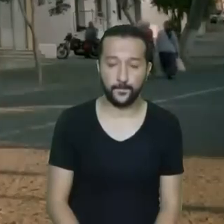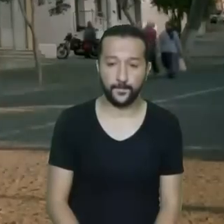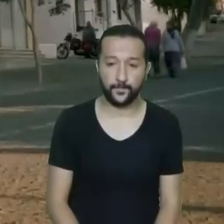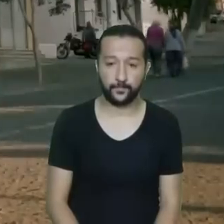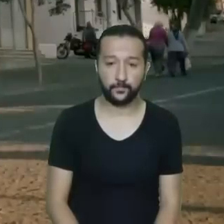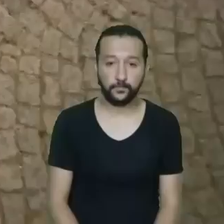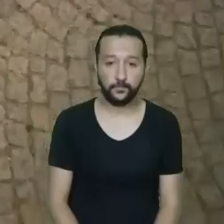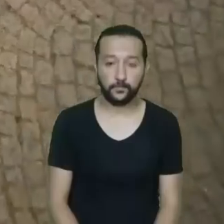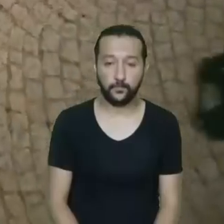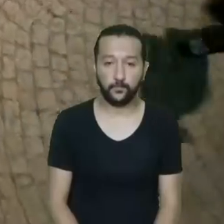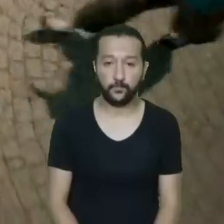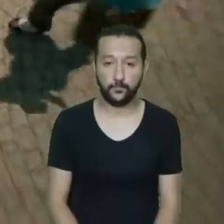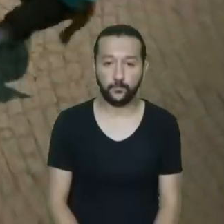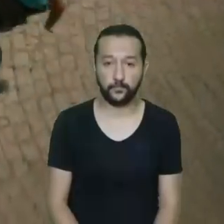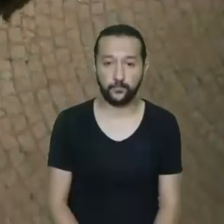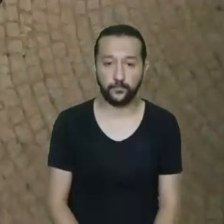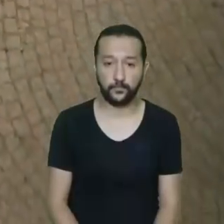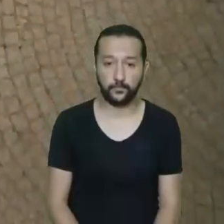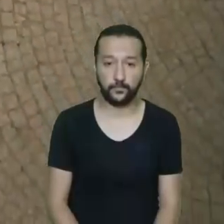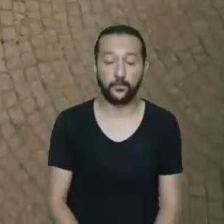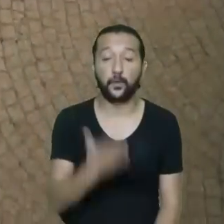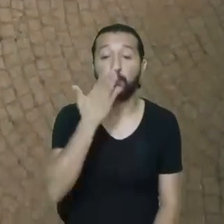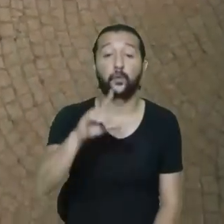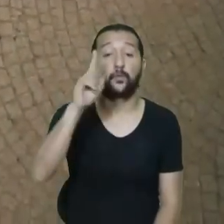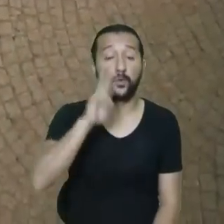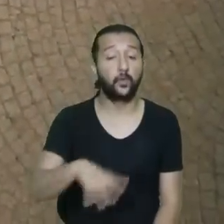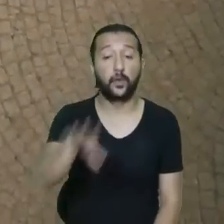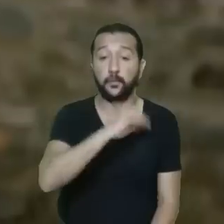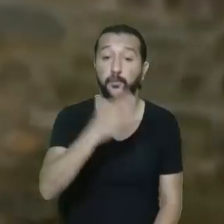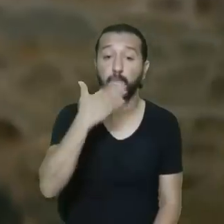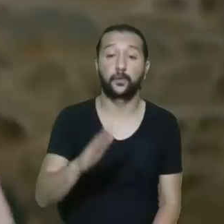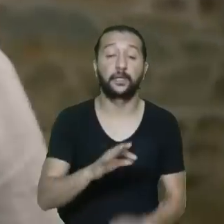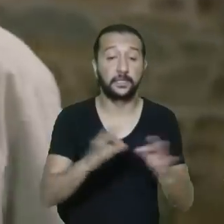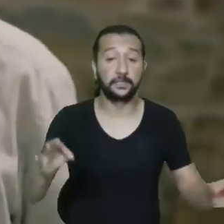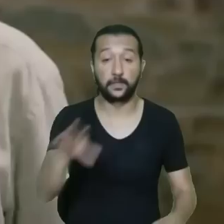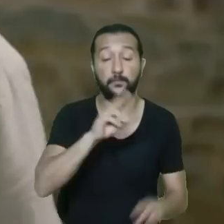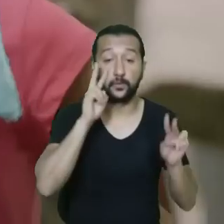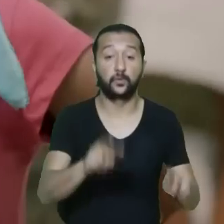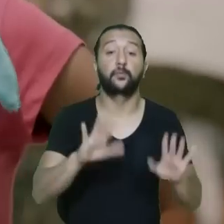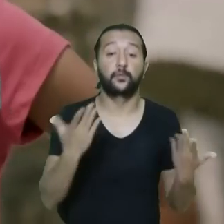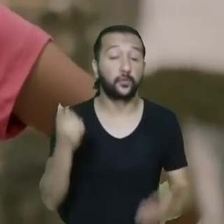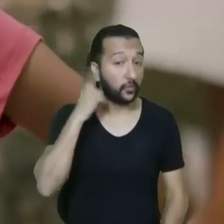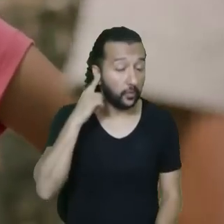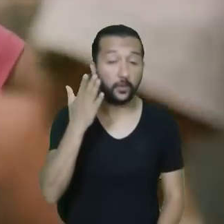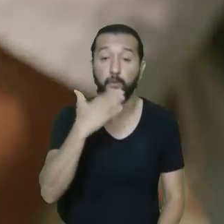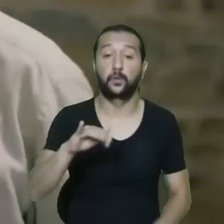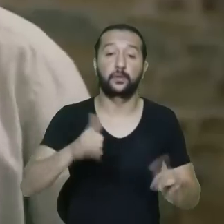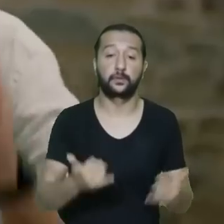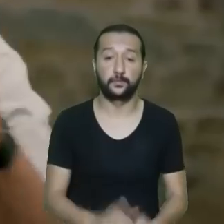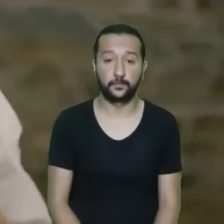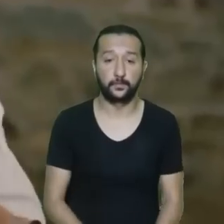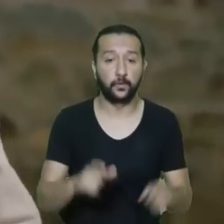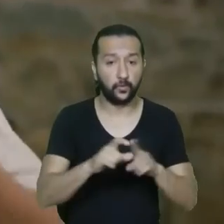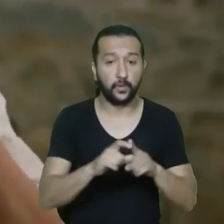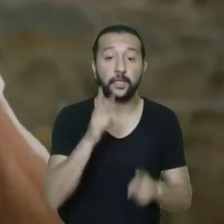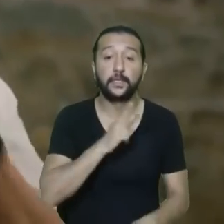uzun boylu. Meydanda dört bir yandan geliyorlar. Yok vallahi, hiçbir yerde yok. Hiç kimse görmemiş. Duya neden doğmamış?